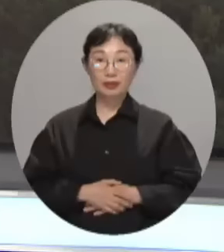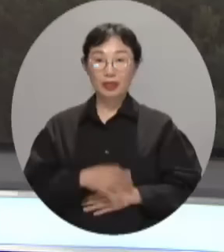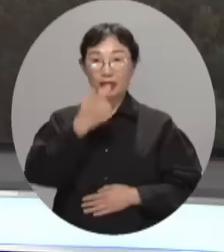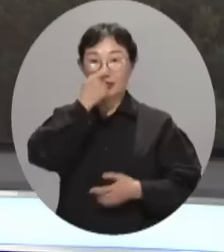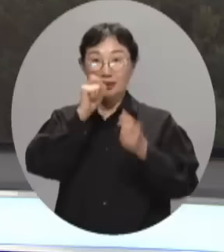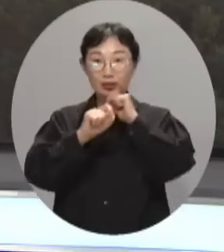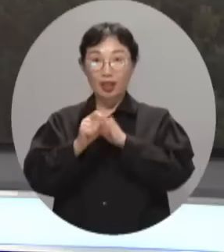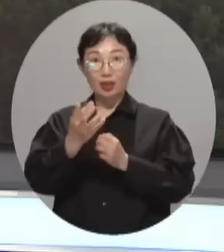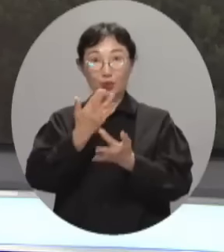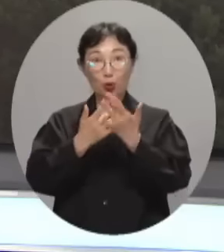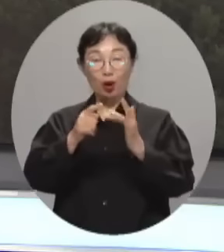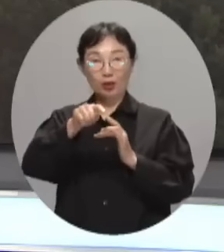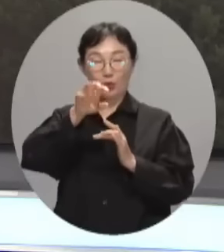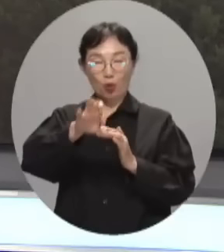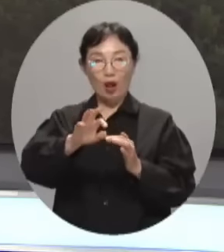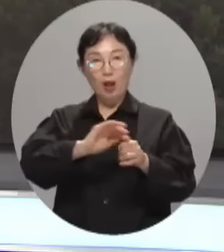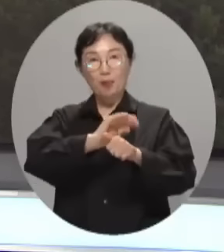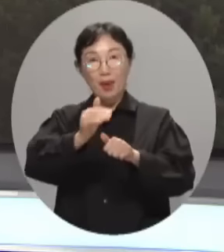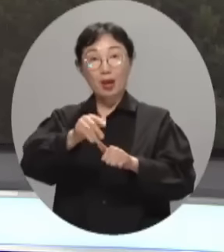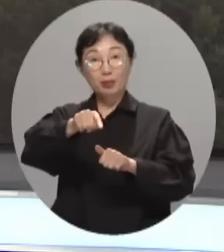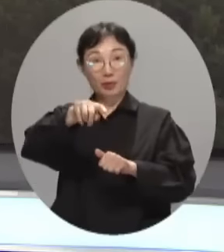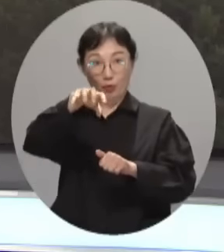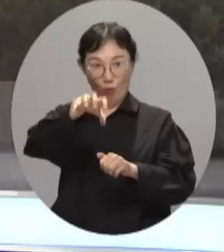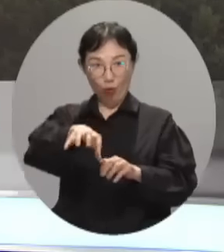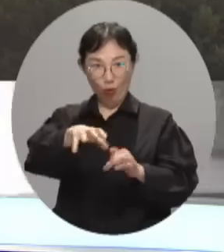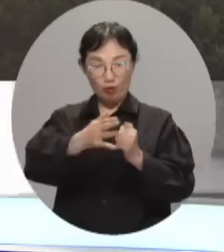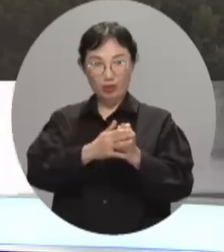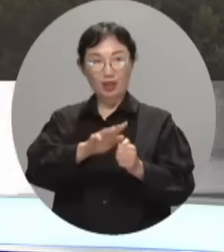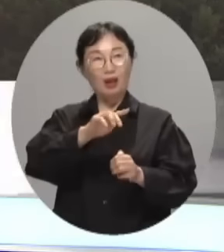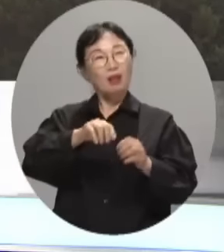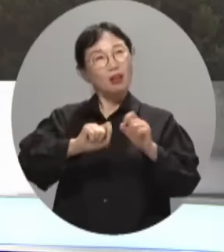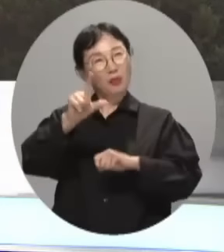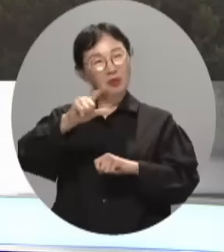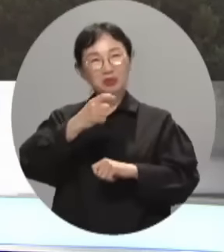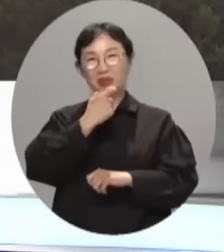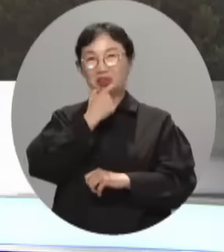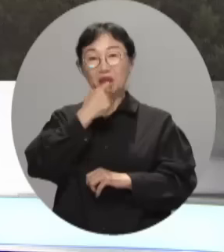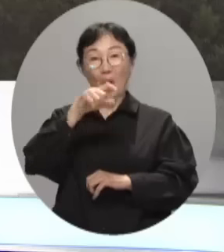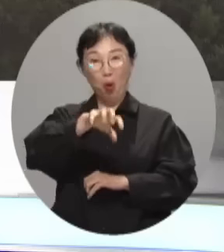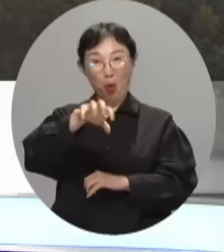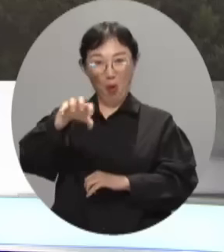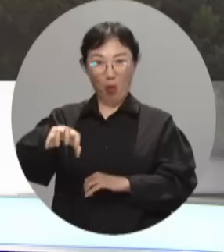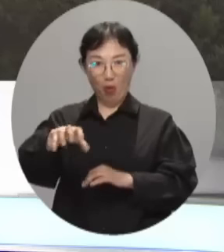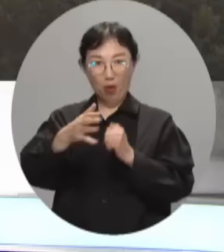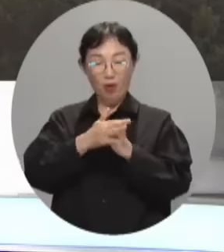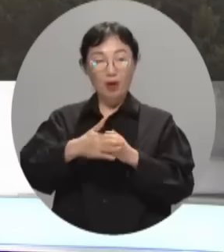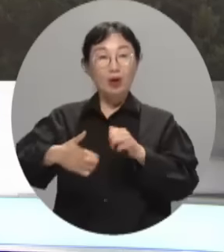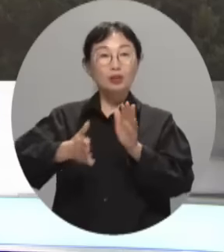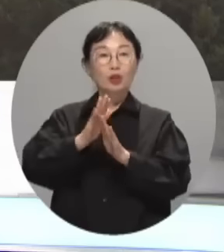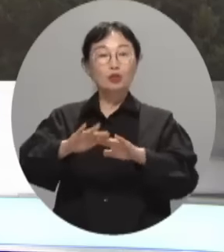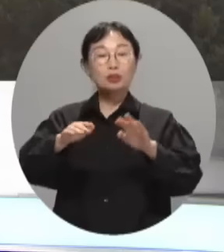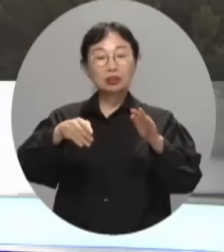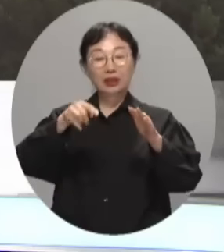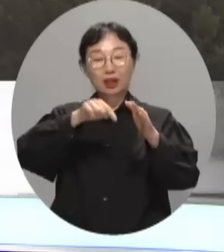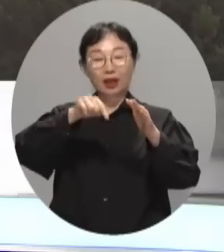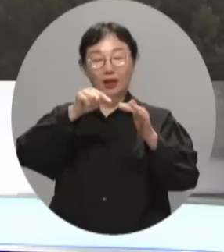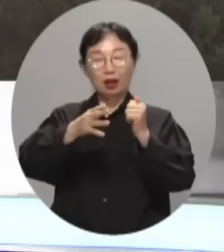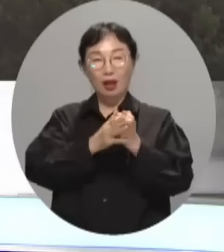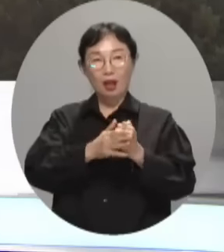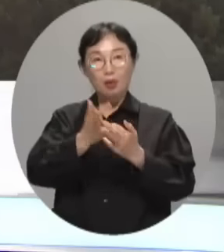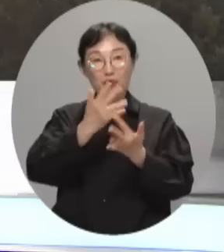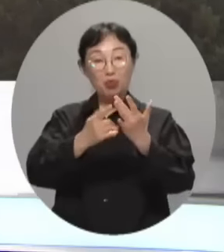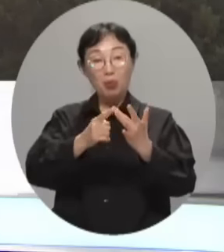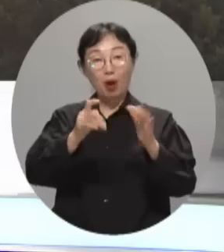쓰레기 소각장과 매립지, 대표적인 기피 시설입니다. 그런데 전주 시내 소각장 근처에